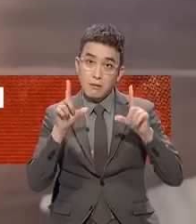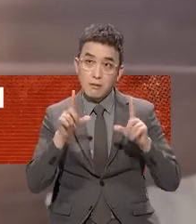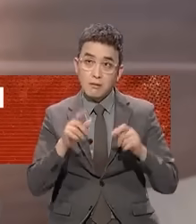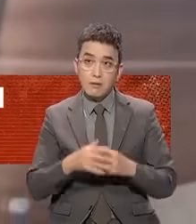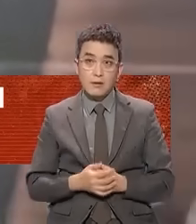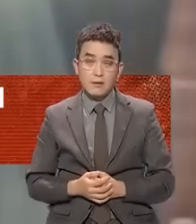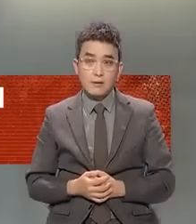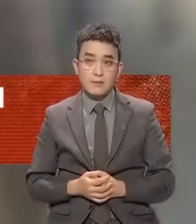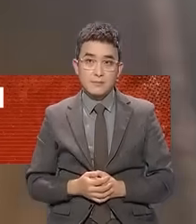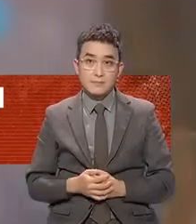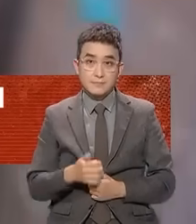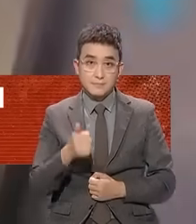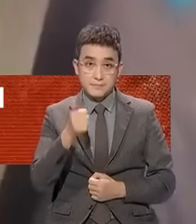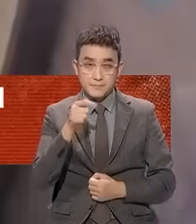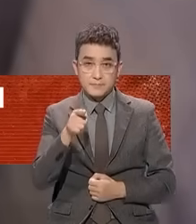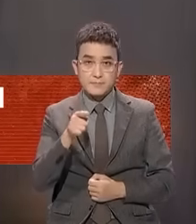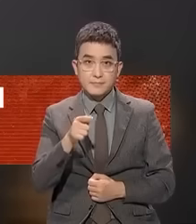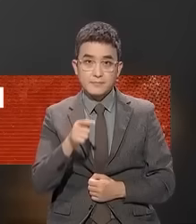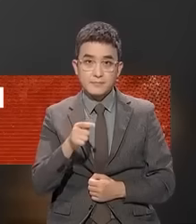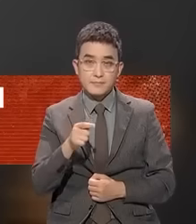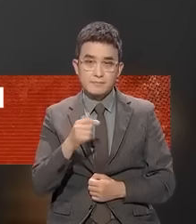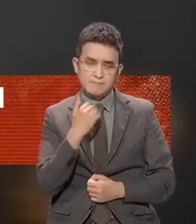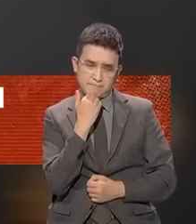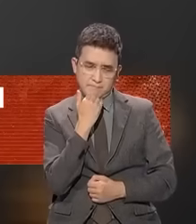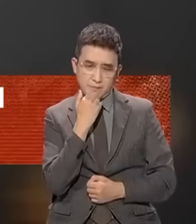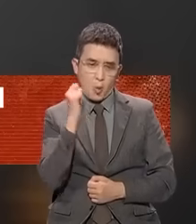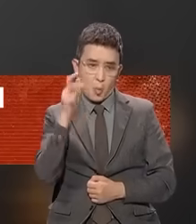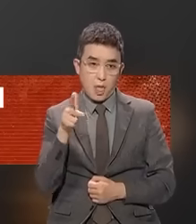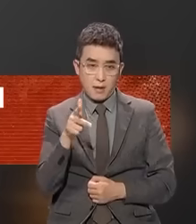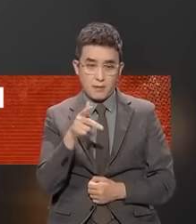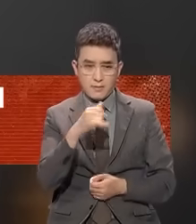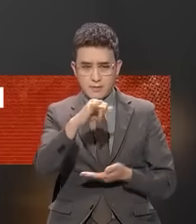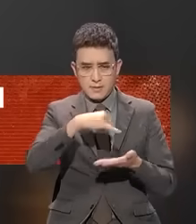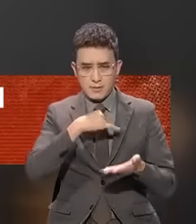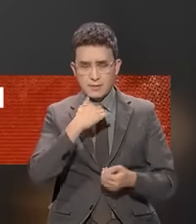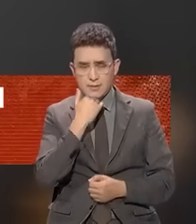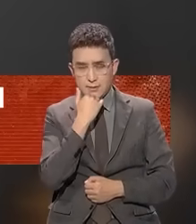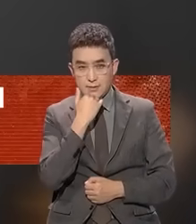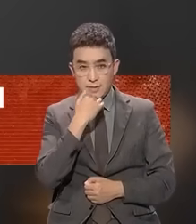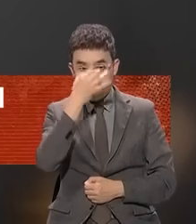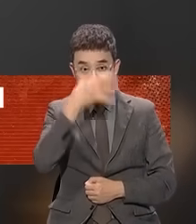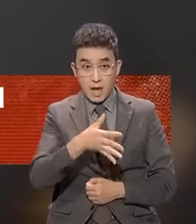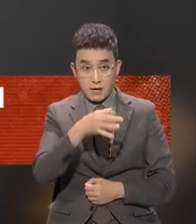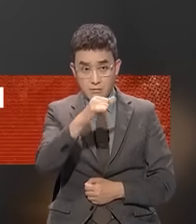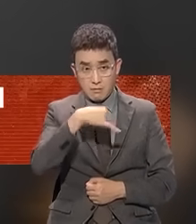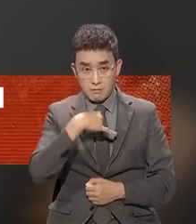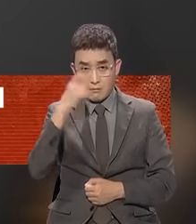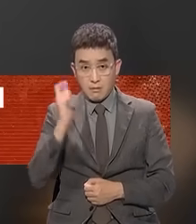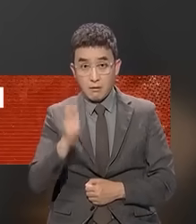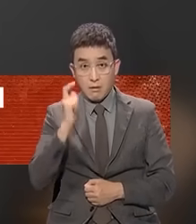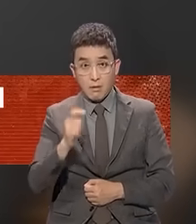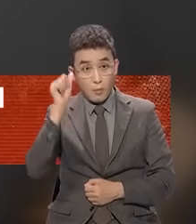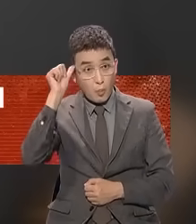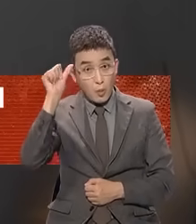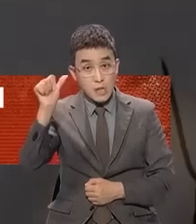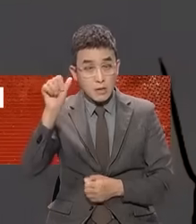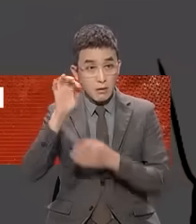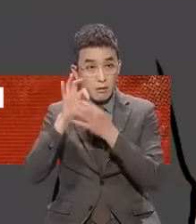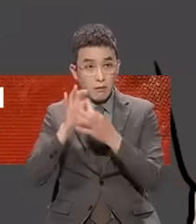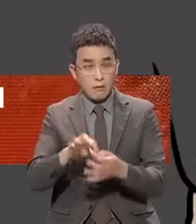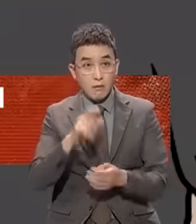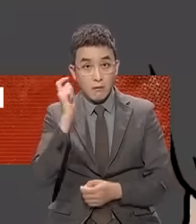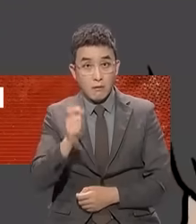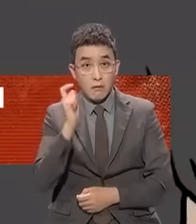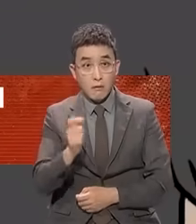합니다. 그럼 이제 호텔에서 미안하다고 전화가 오겠지라고 생각을 하고 기다리고 있었는데 5일이 지났는데도 네 없는